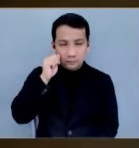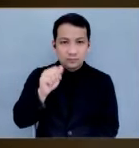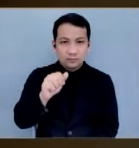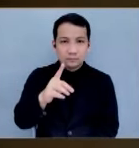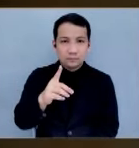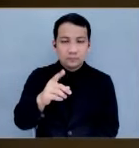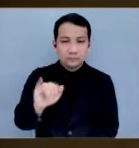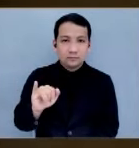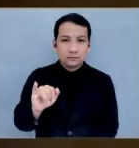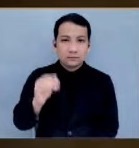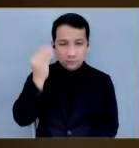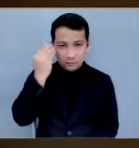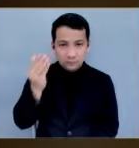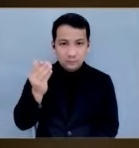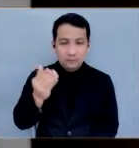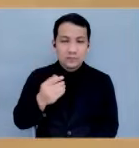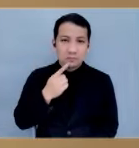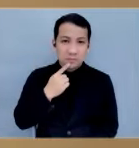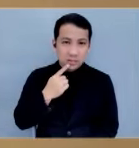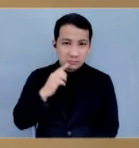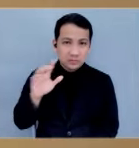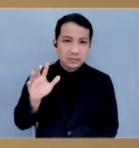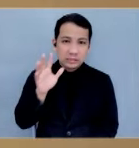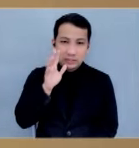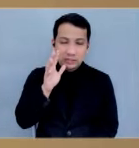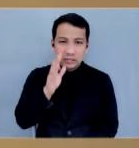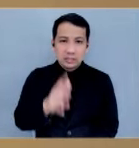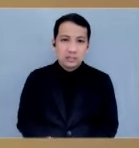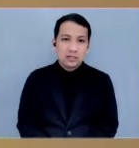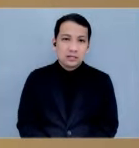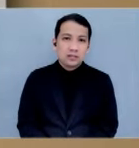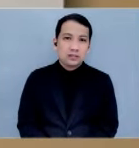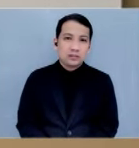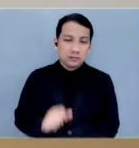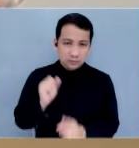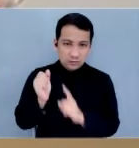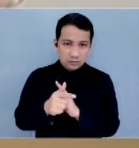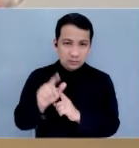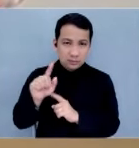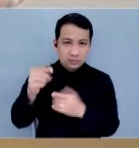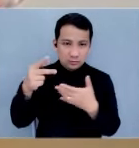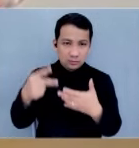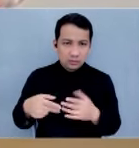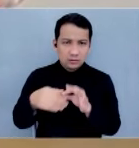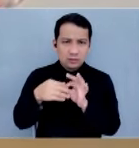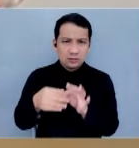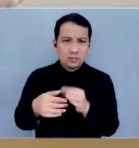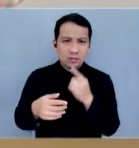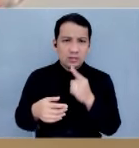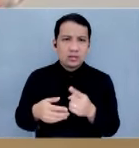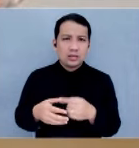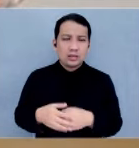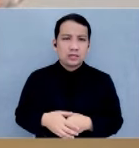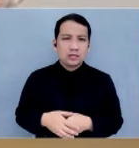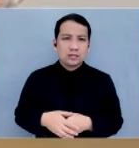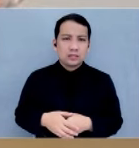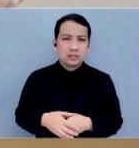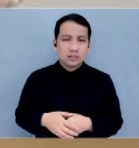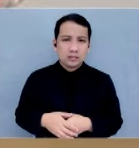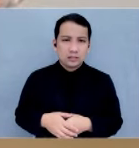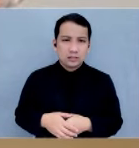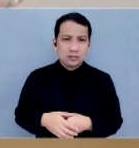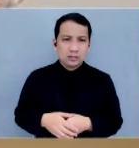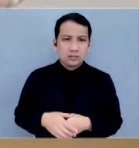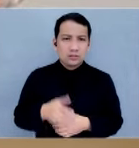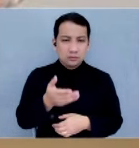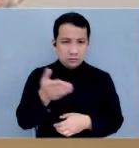ang pangungulila sa kanyang mama. Sa social media, makahulugan ang mensahe ni Andy sa mga salitang, "Ika'y